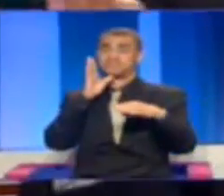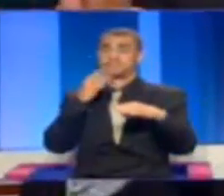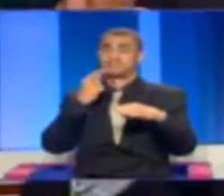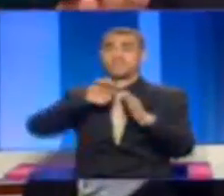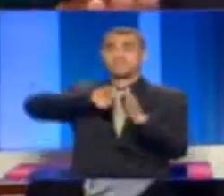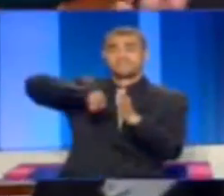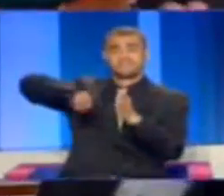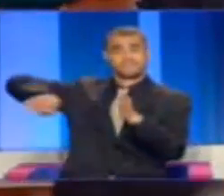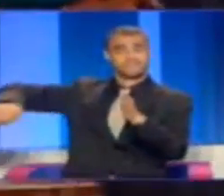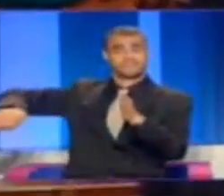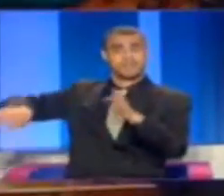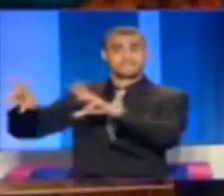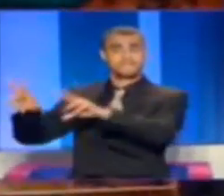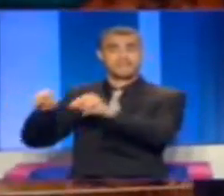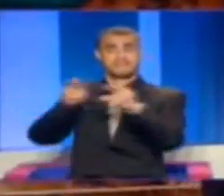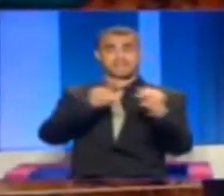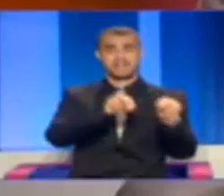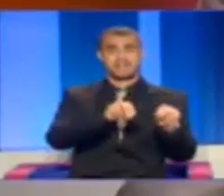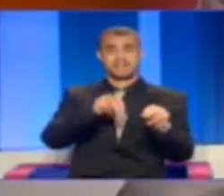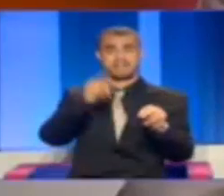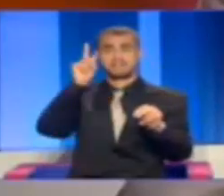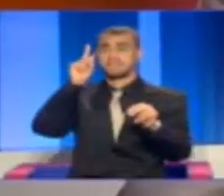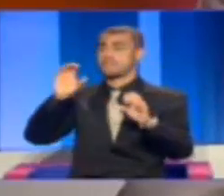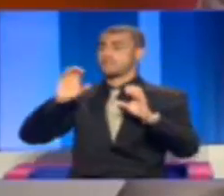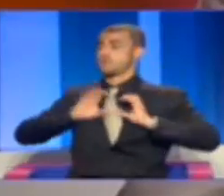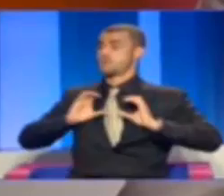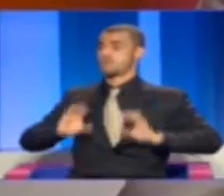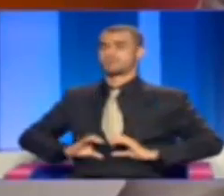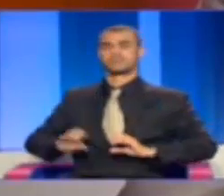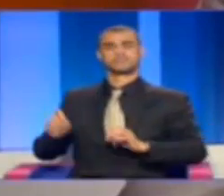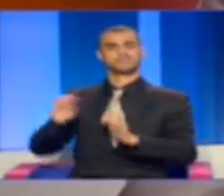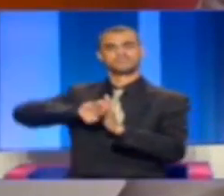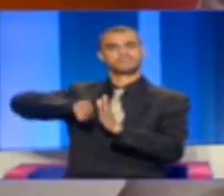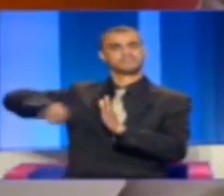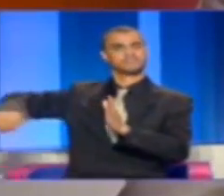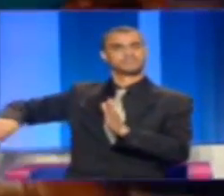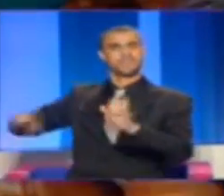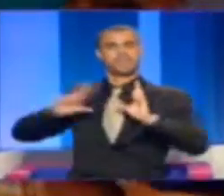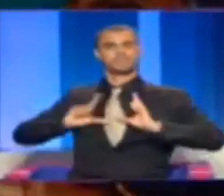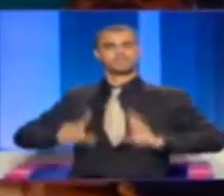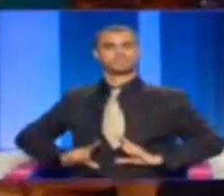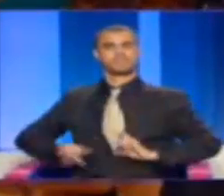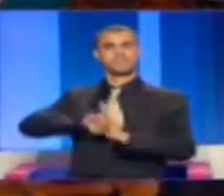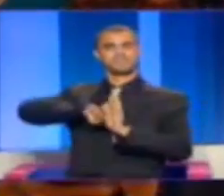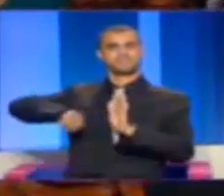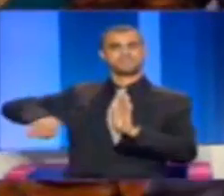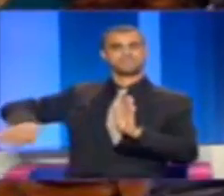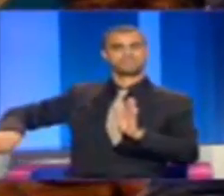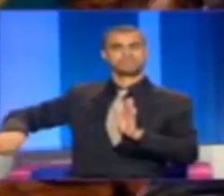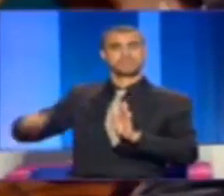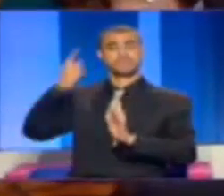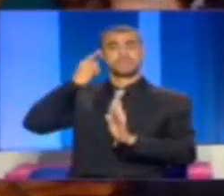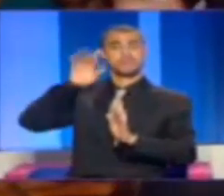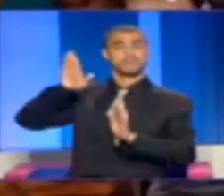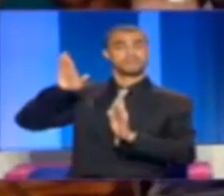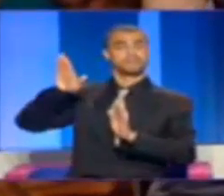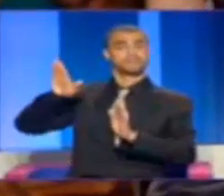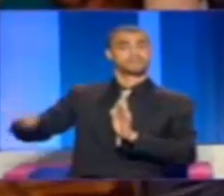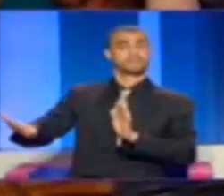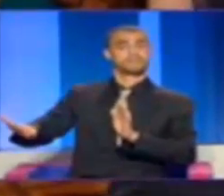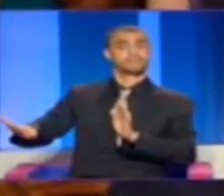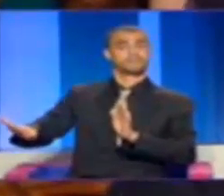هي شهاده الدروس الابتدائيه، يعني ما عندكم الحق في البروفي، ما عندكم الحق في البكالوريا فما فوق، يعني محكوم